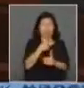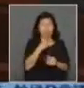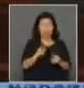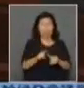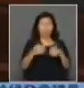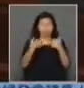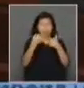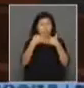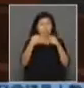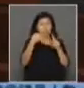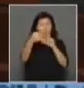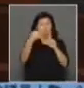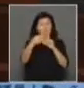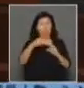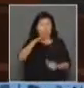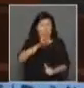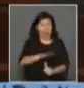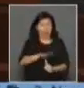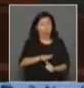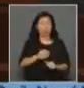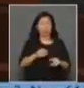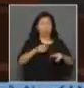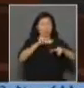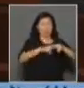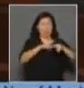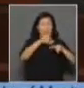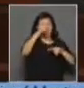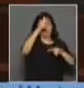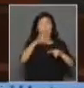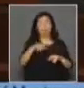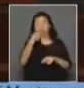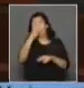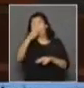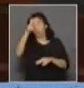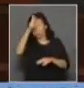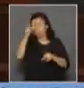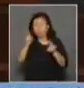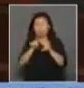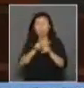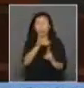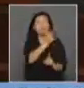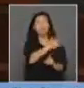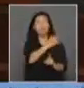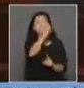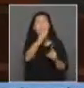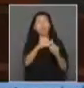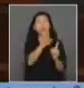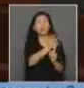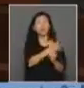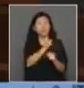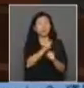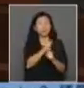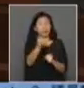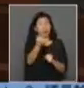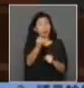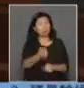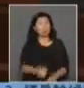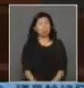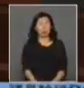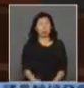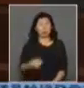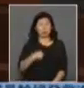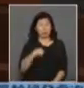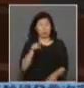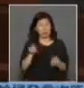去壓迫中央政府和特區政府了，這個責任應該誰負呢？又或者我們看看今年七